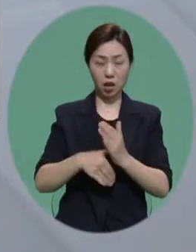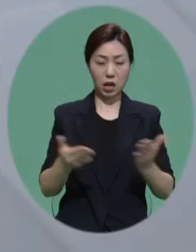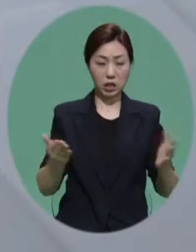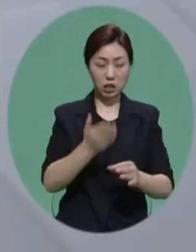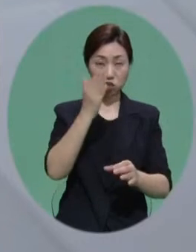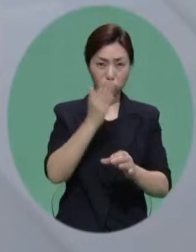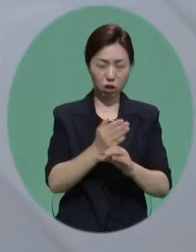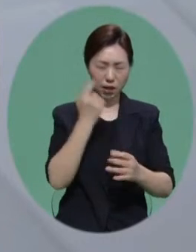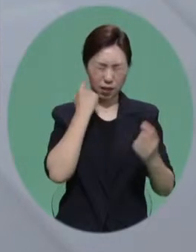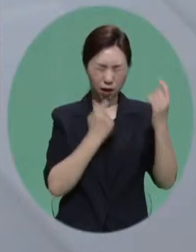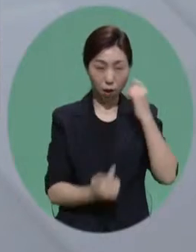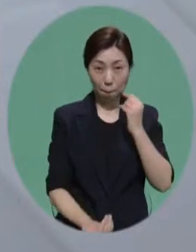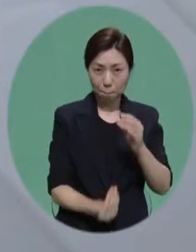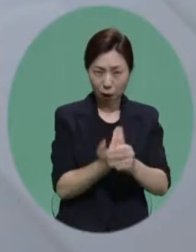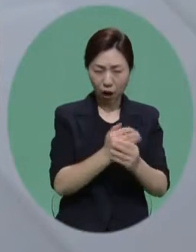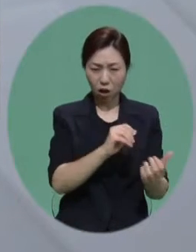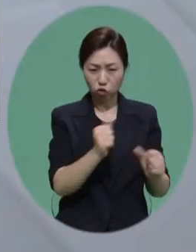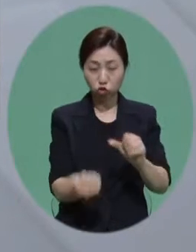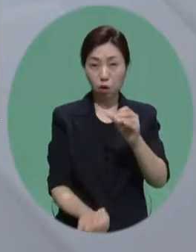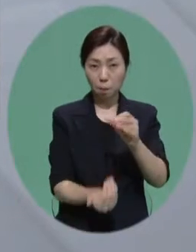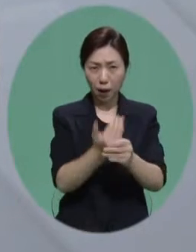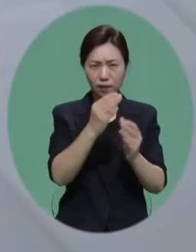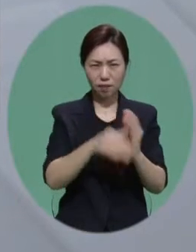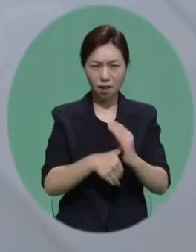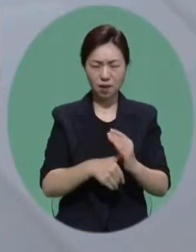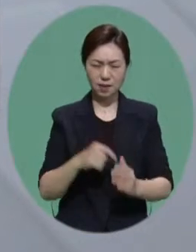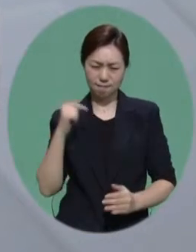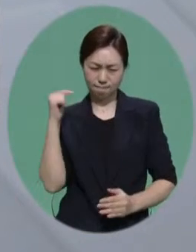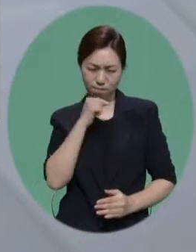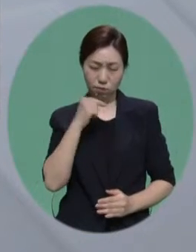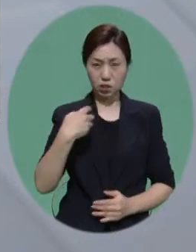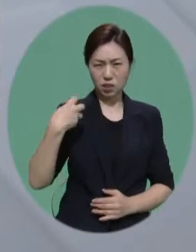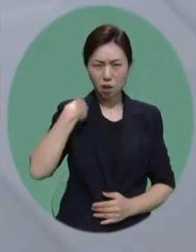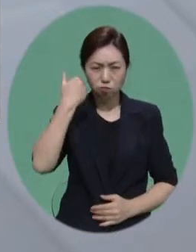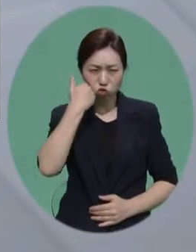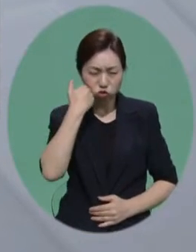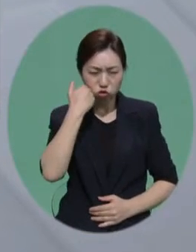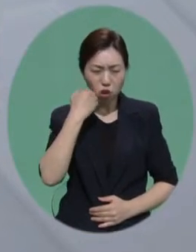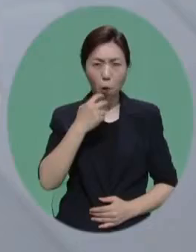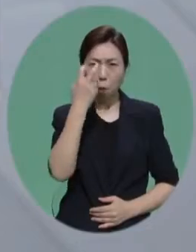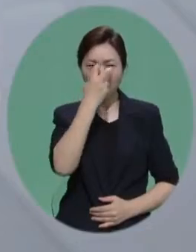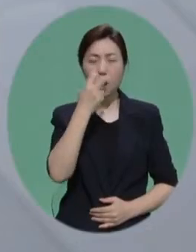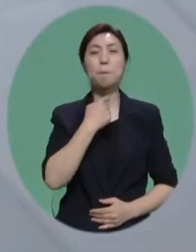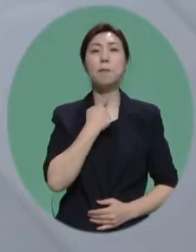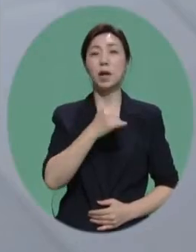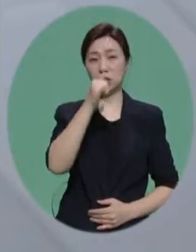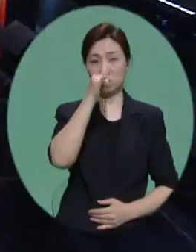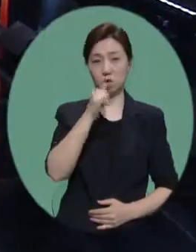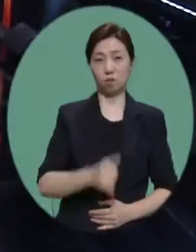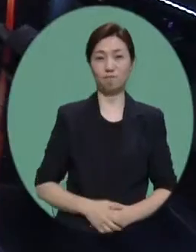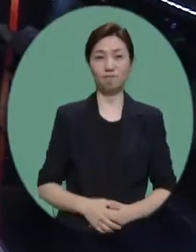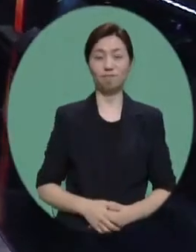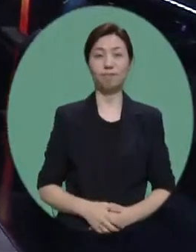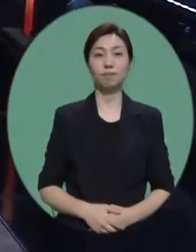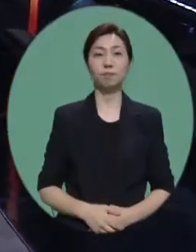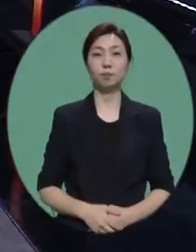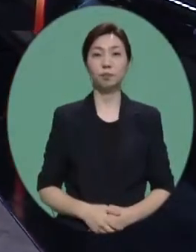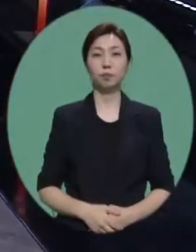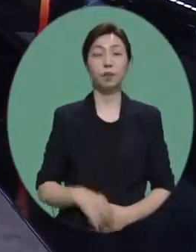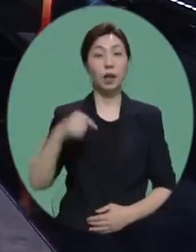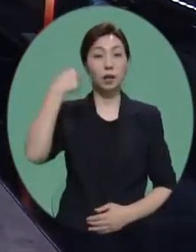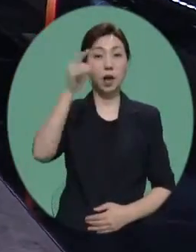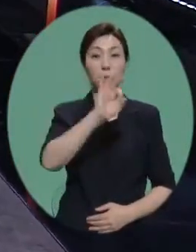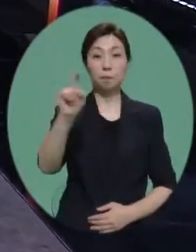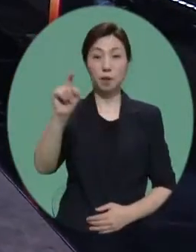않았습니다 철저하게 다섯째 책임 추궁을 했습니다 4 이 말씀만 드리겠습니다 내에서 안철수 후보에게 마이크 넘기겠습니다 이